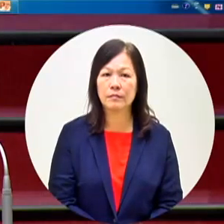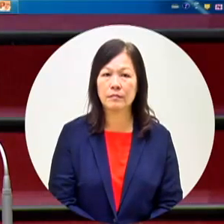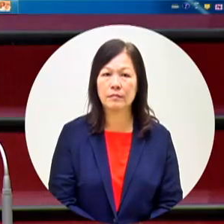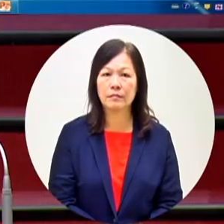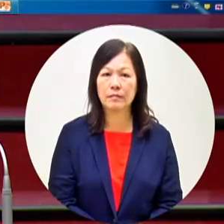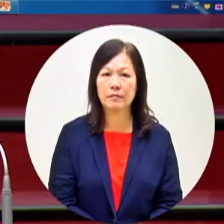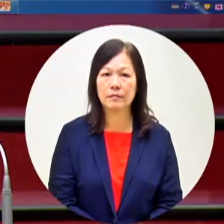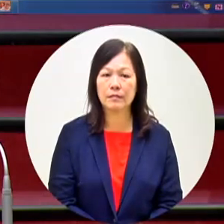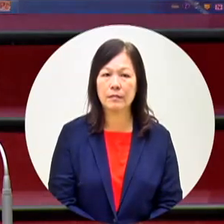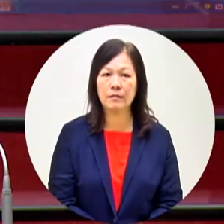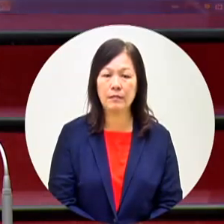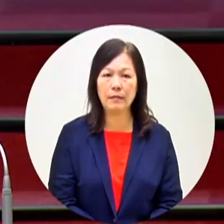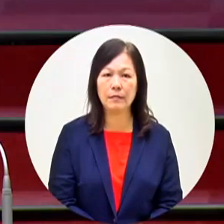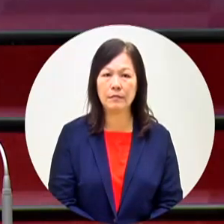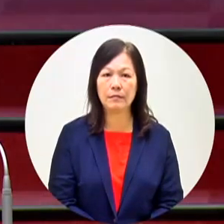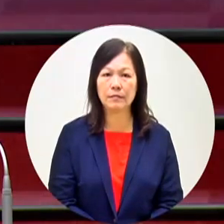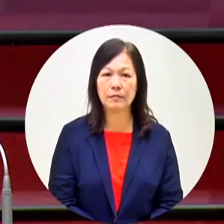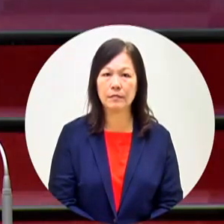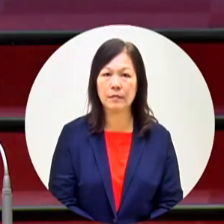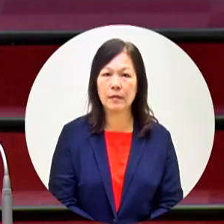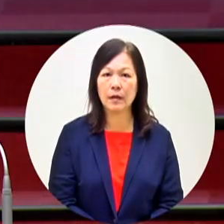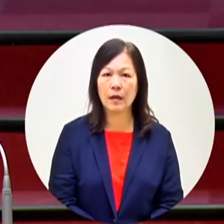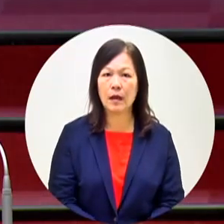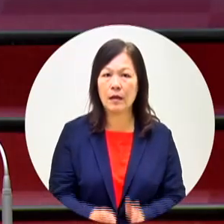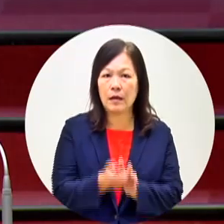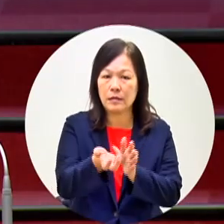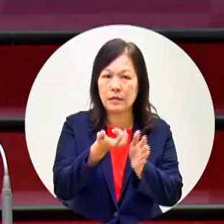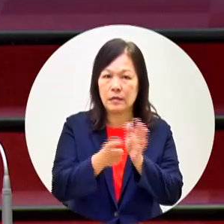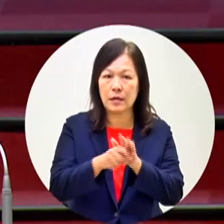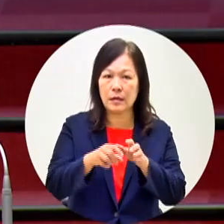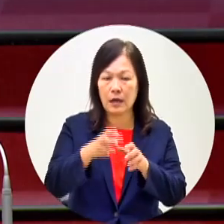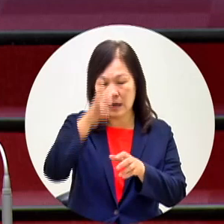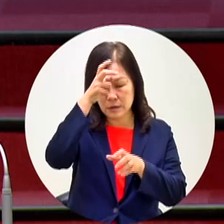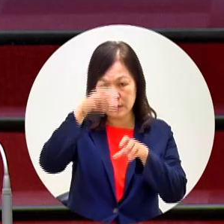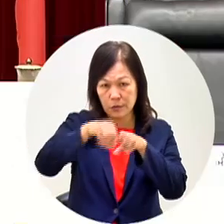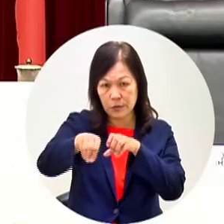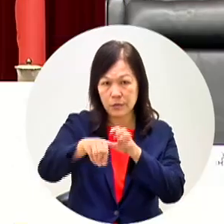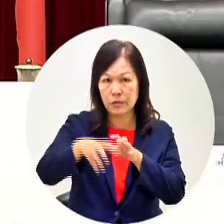那前镇分局长林新旺分局长，